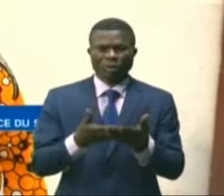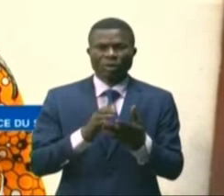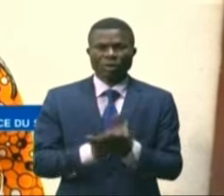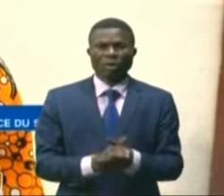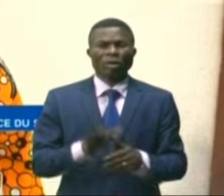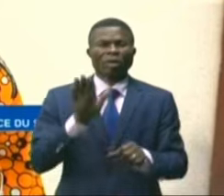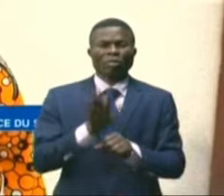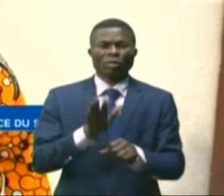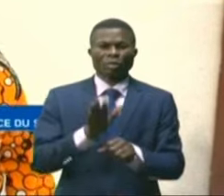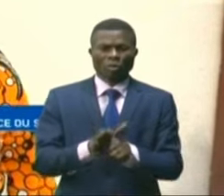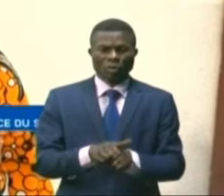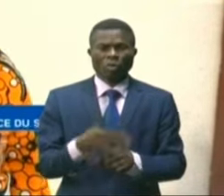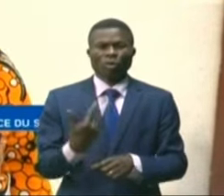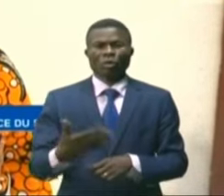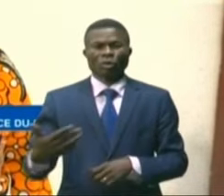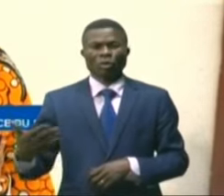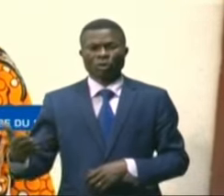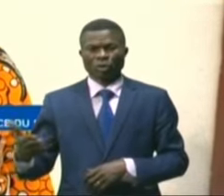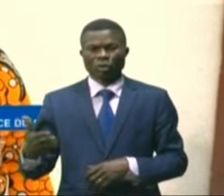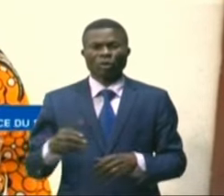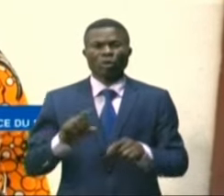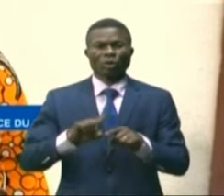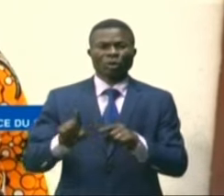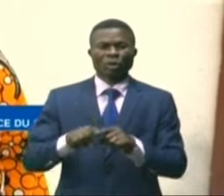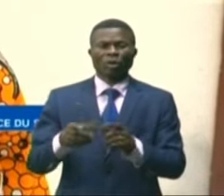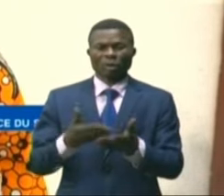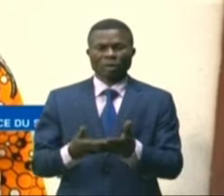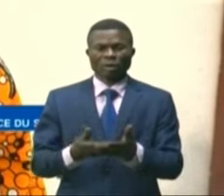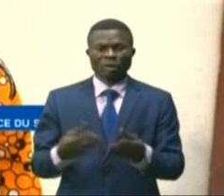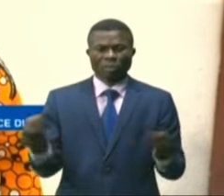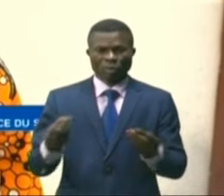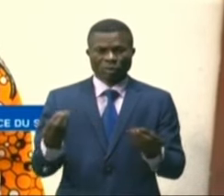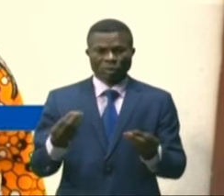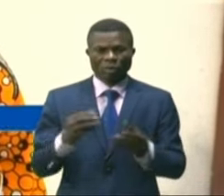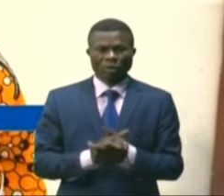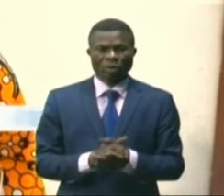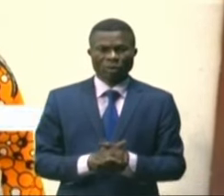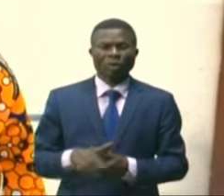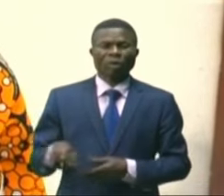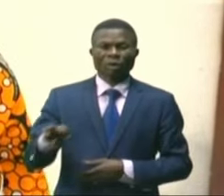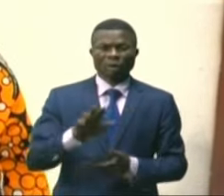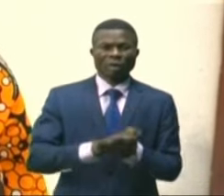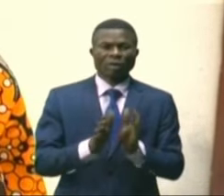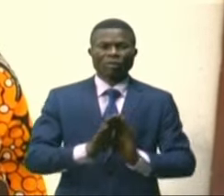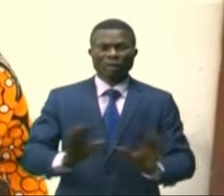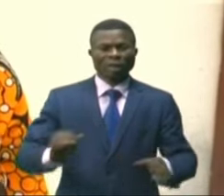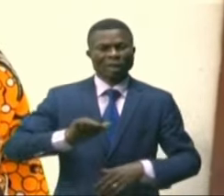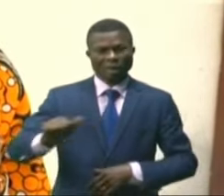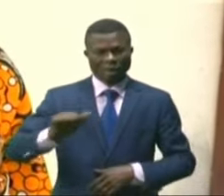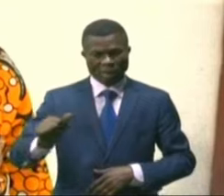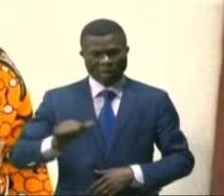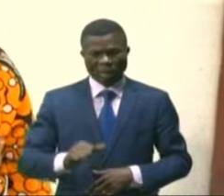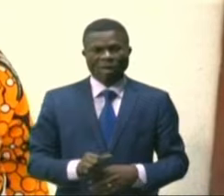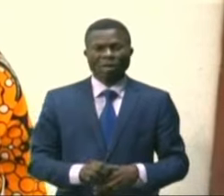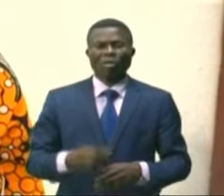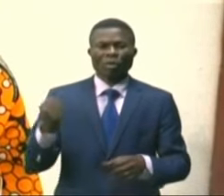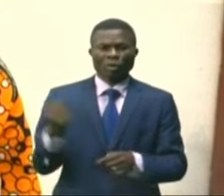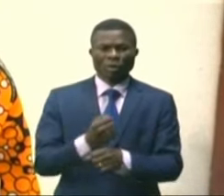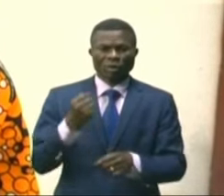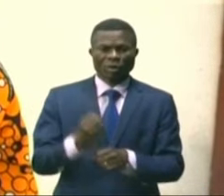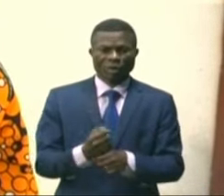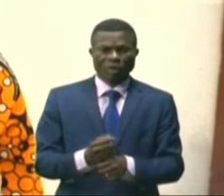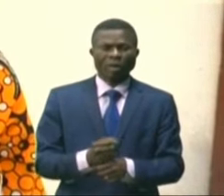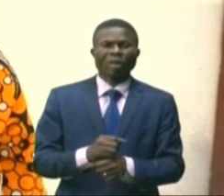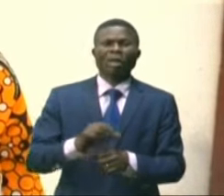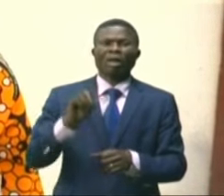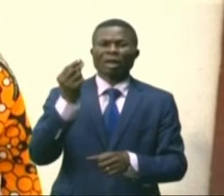producteurs pour qu'ils puissent parvenir d'eux-mêmes à produire la bonne semence